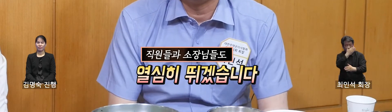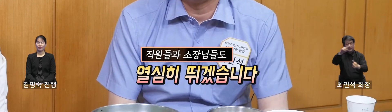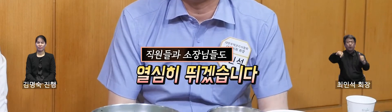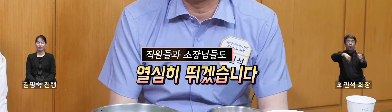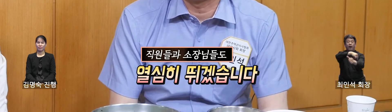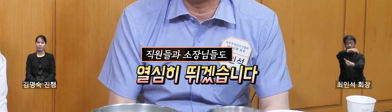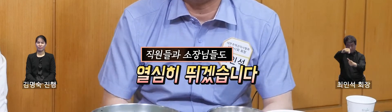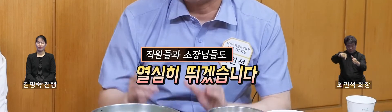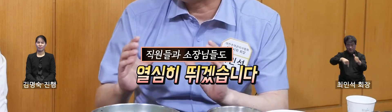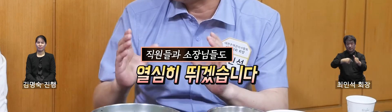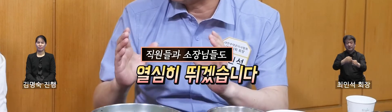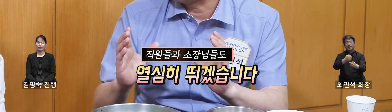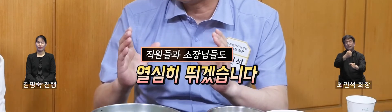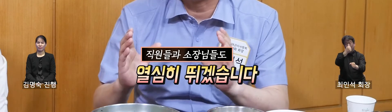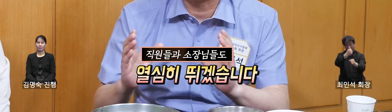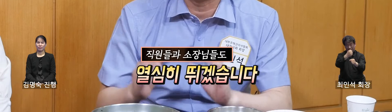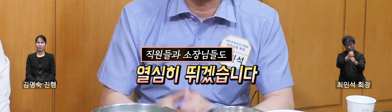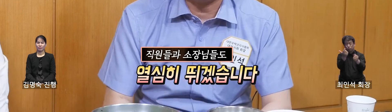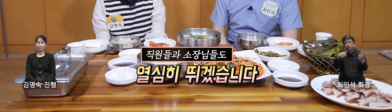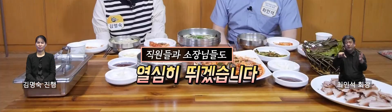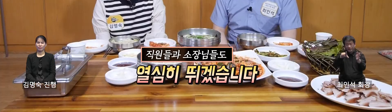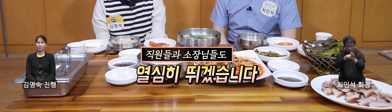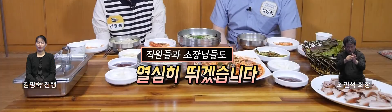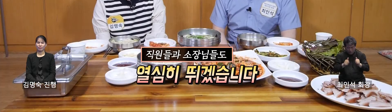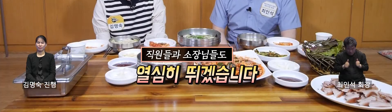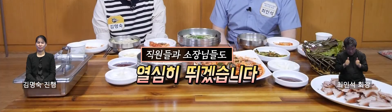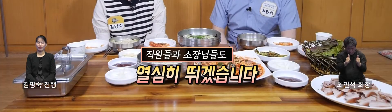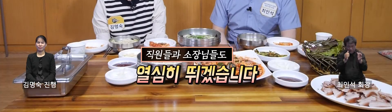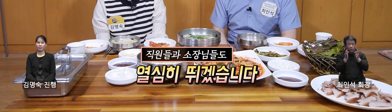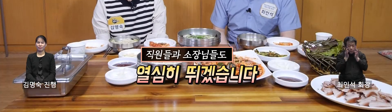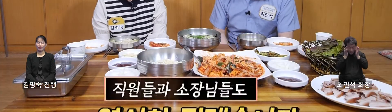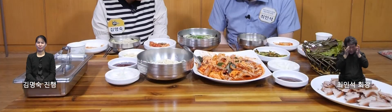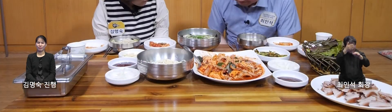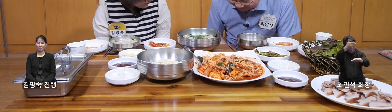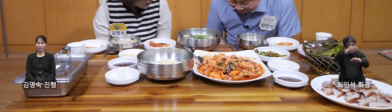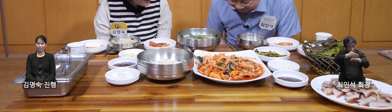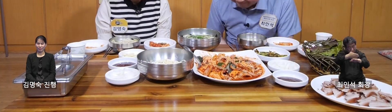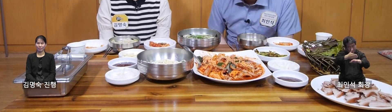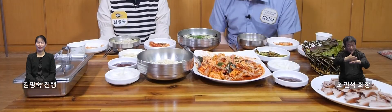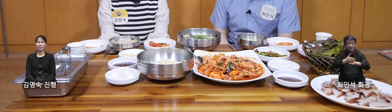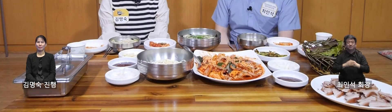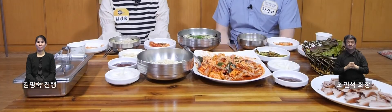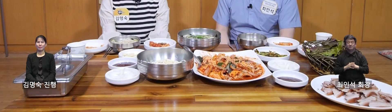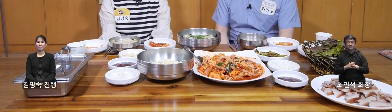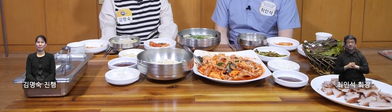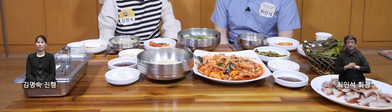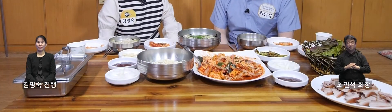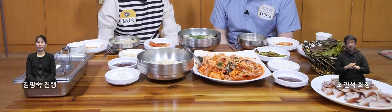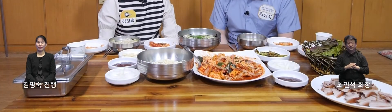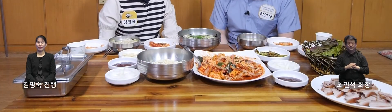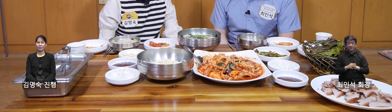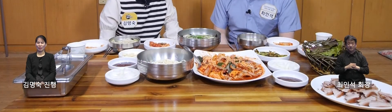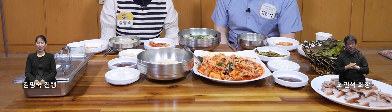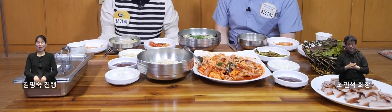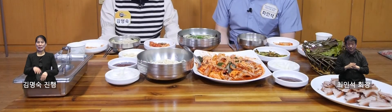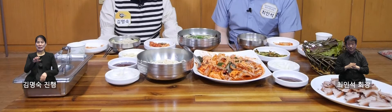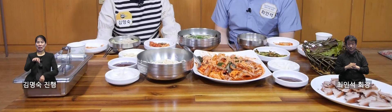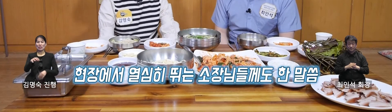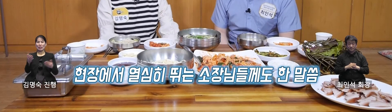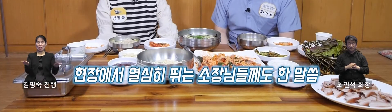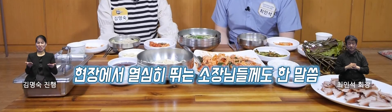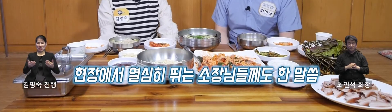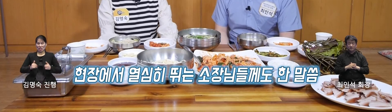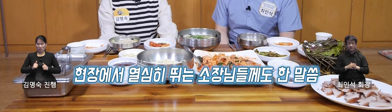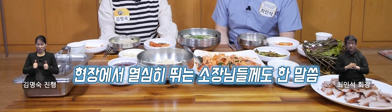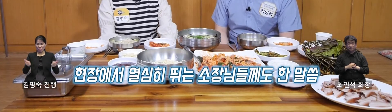환경의 주거활동을 해서 열심히 노력하겠습니다. 고맙습니다. 네, 그리고 현장에서 네네,